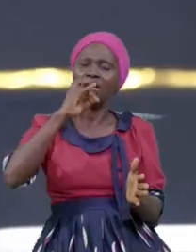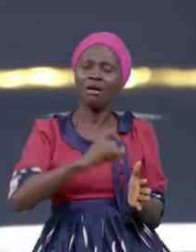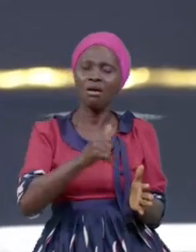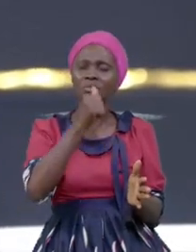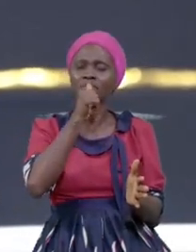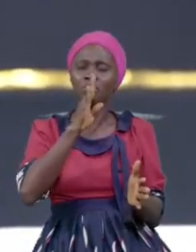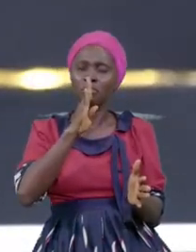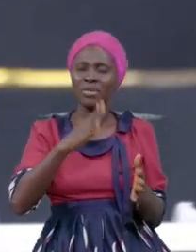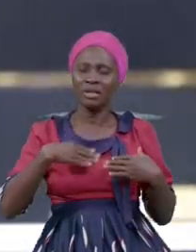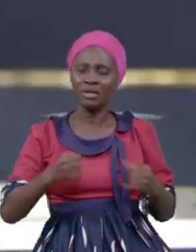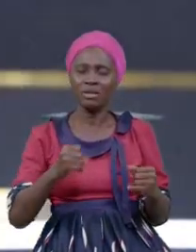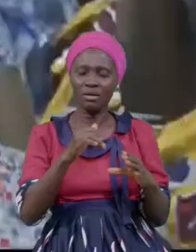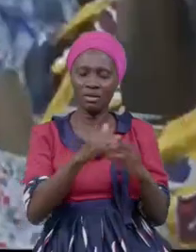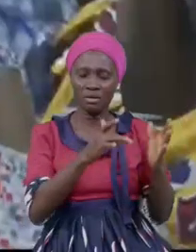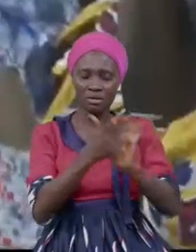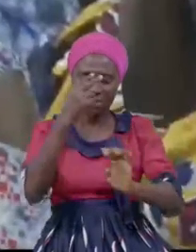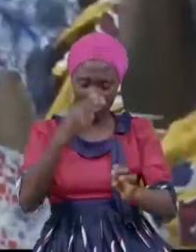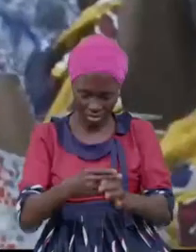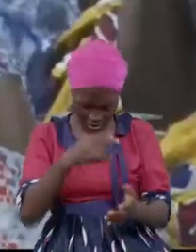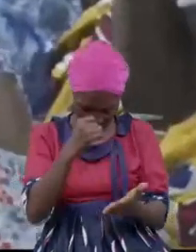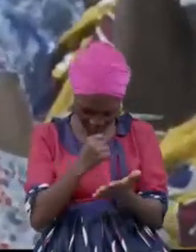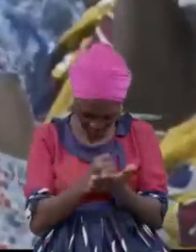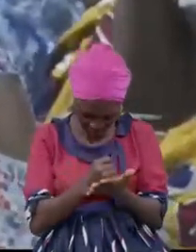Soyez guéris au nom de Jésus.